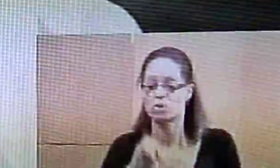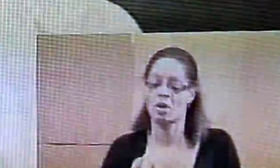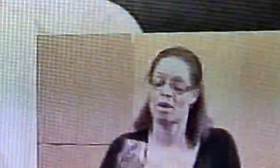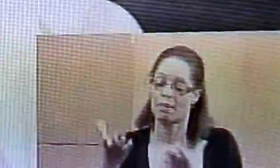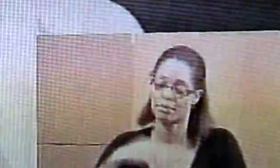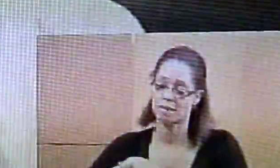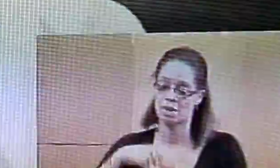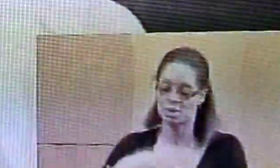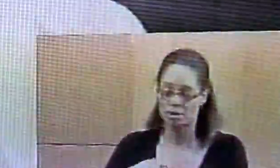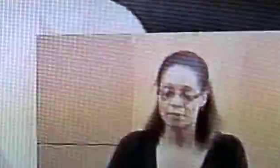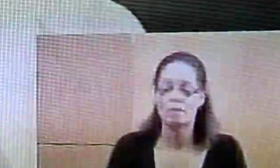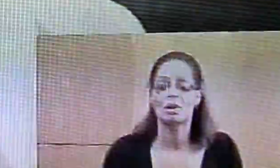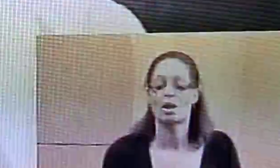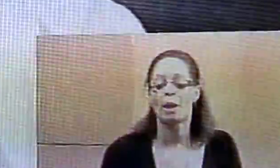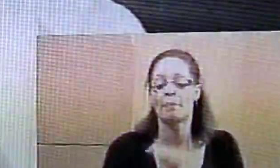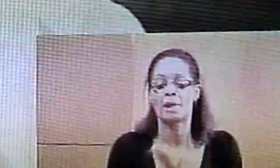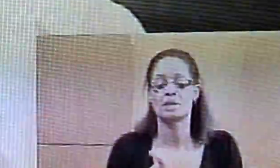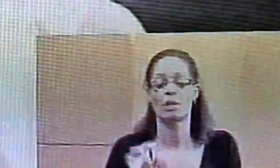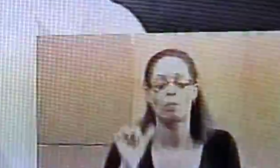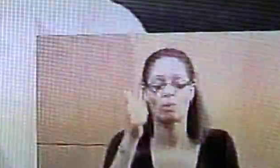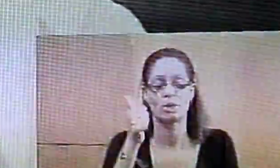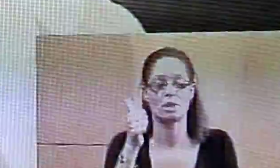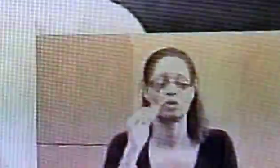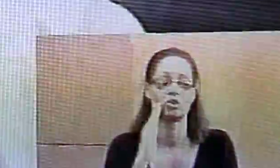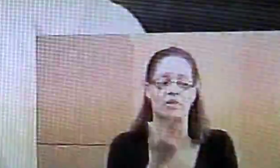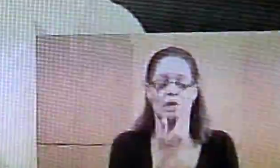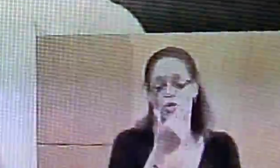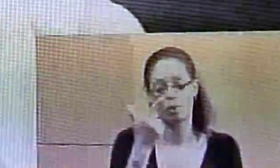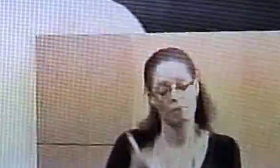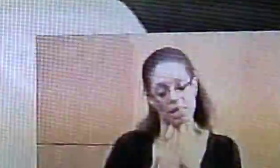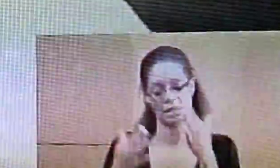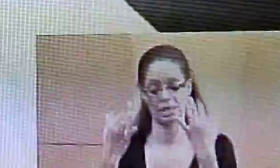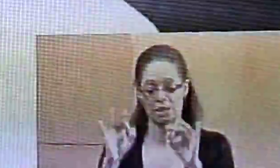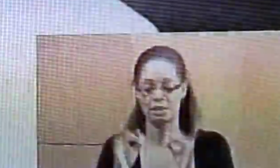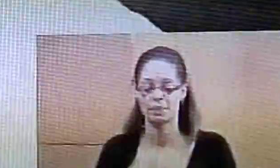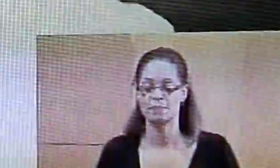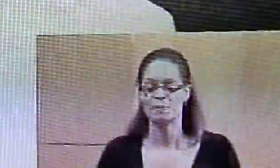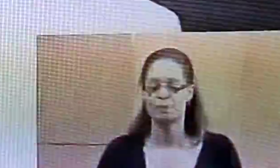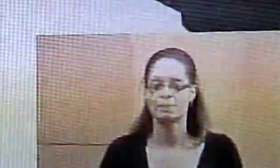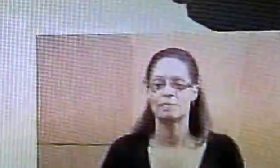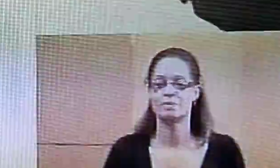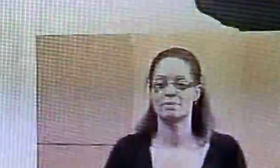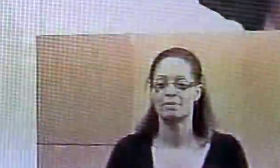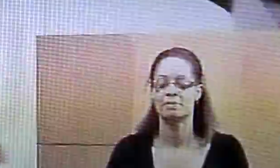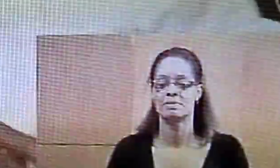acquises à compter du 1er janvier 2010.